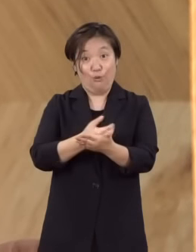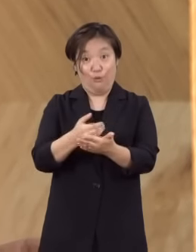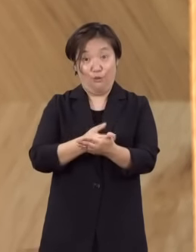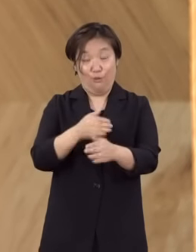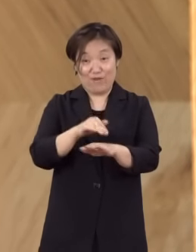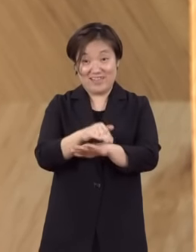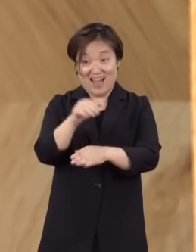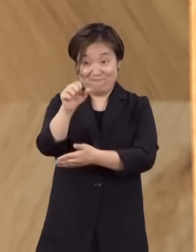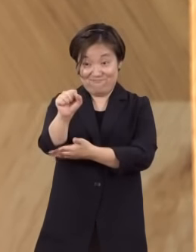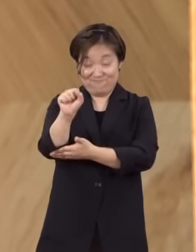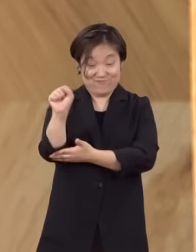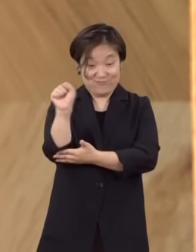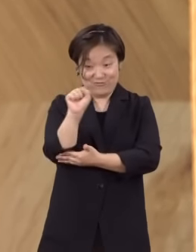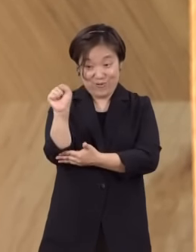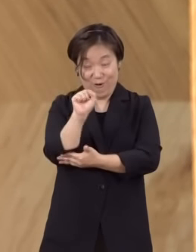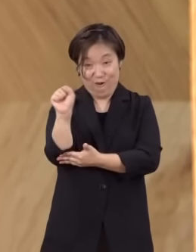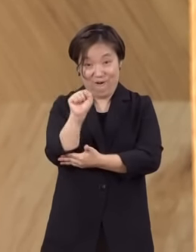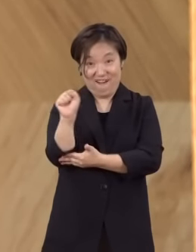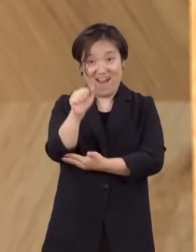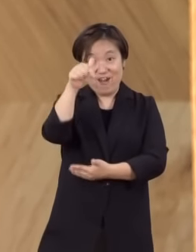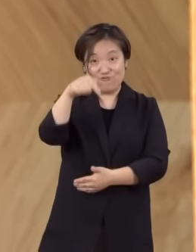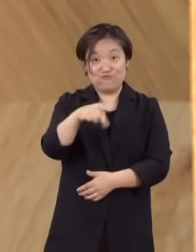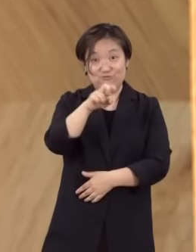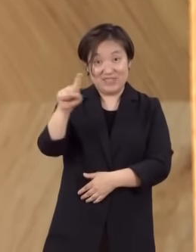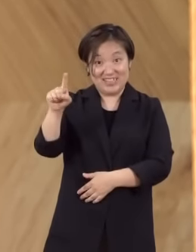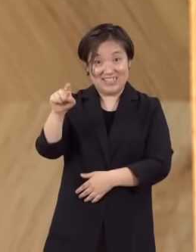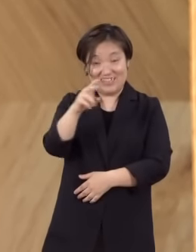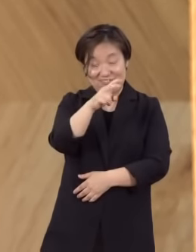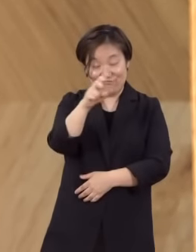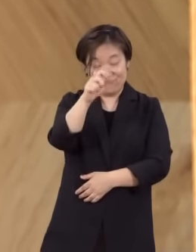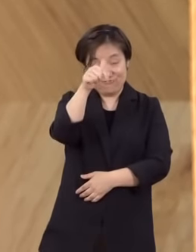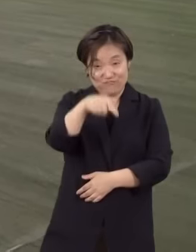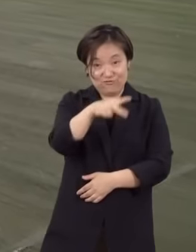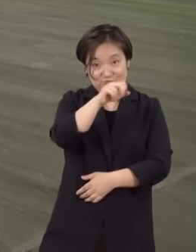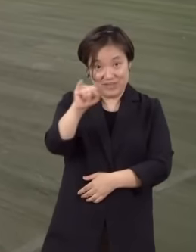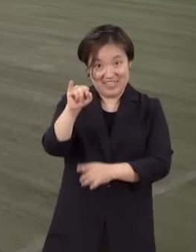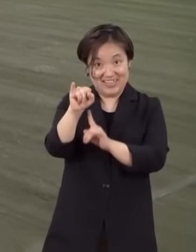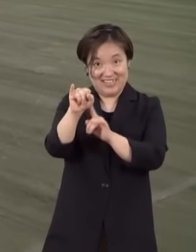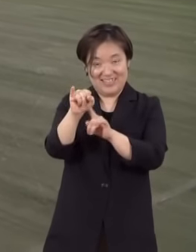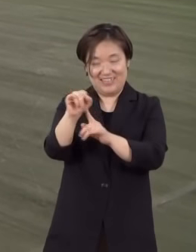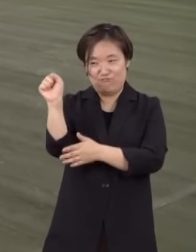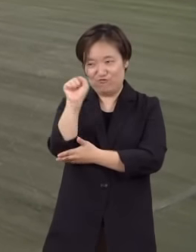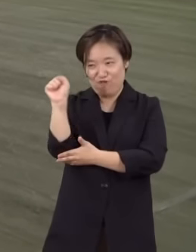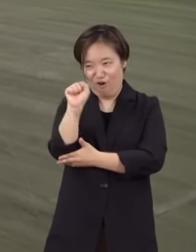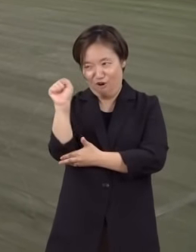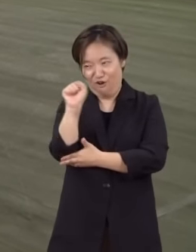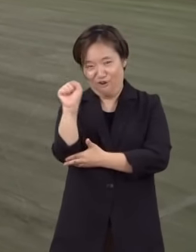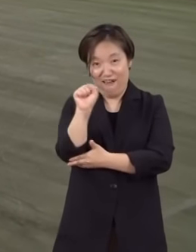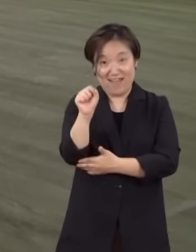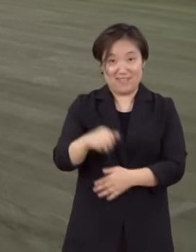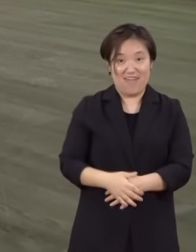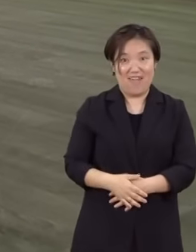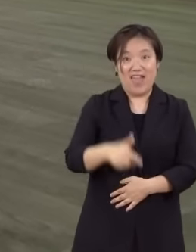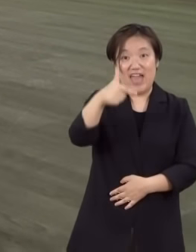김해로 차를 끌고 내려가는데 김해에 삼랑진 아씨로